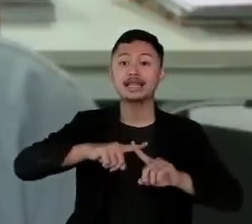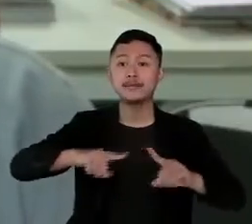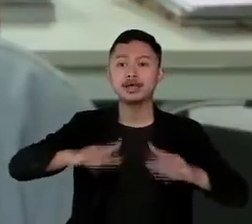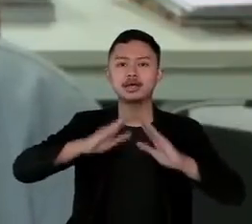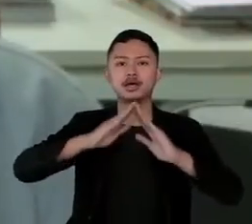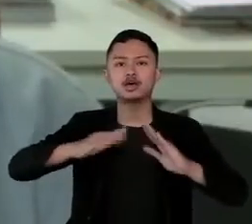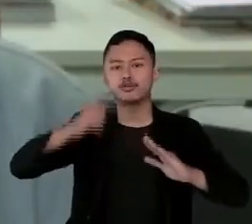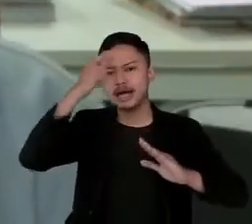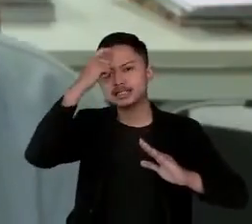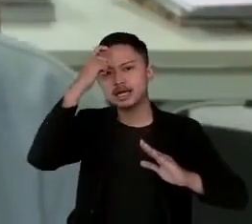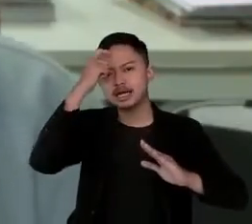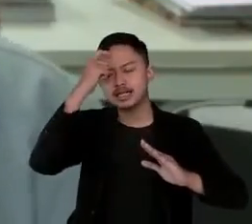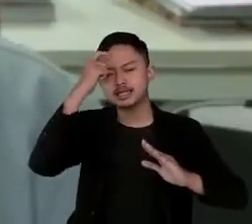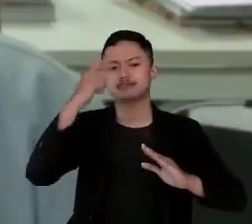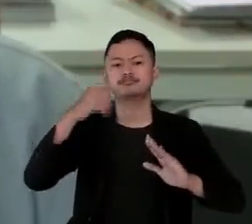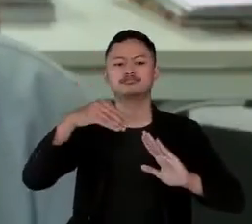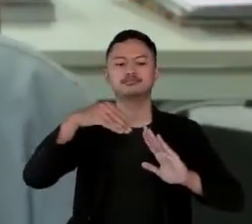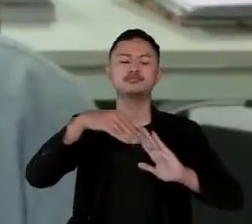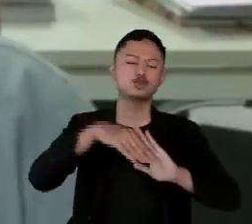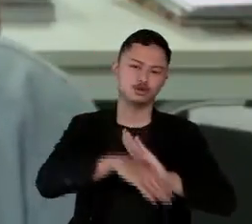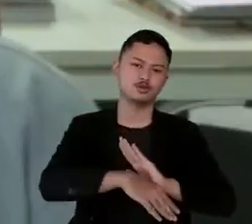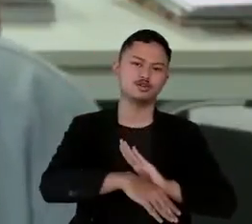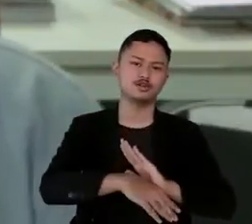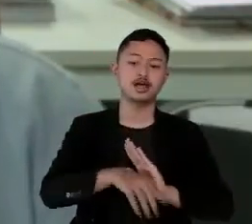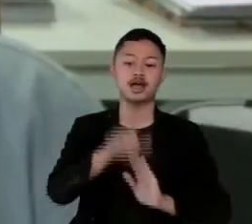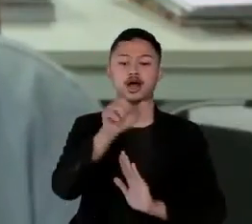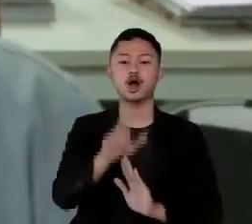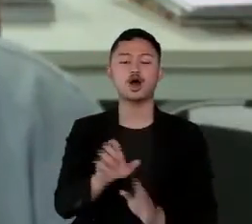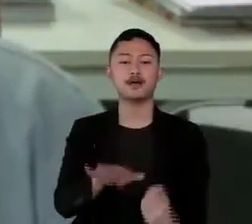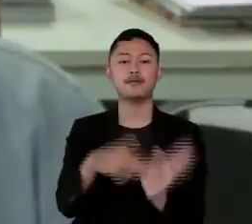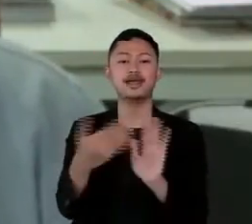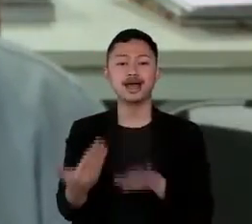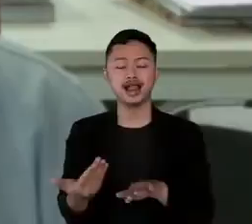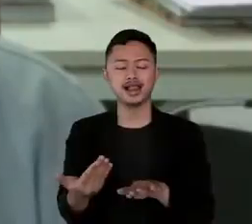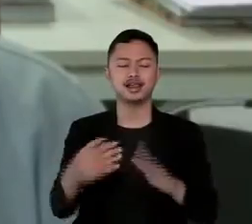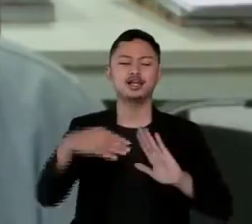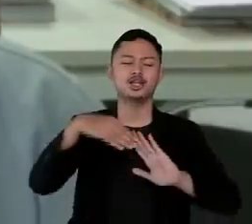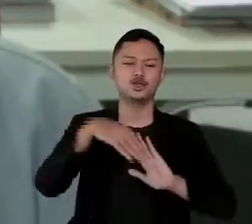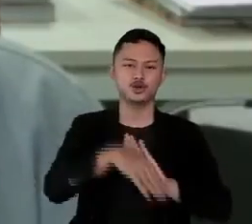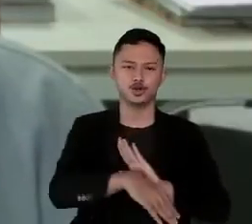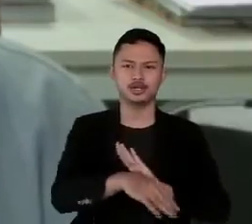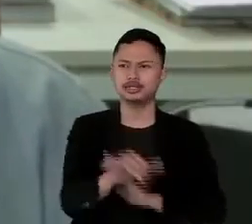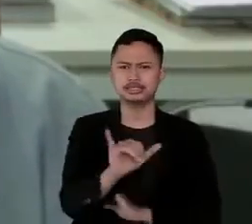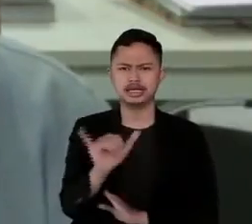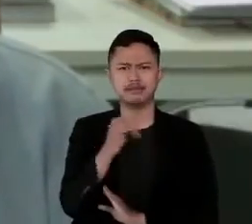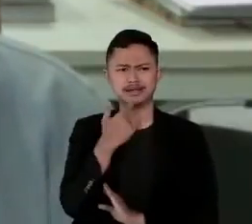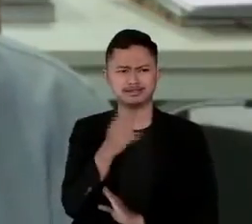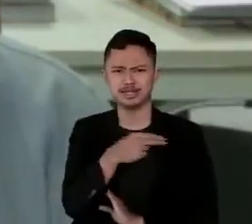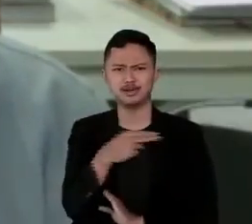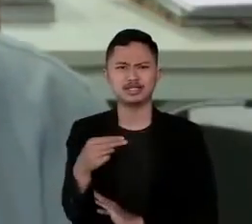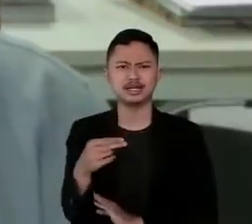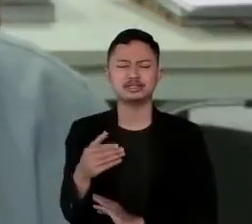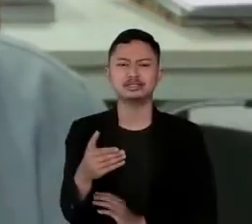sakit dan juga jumlah orang yang meninggal juga sangat sama-sama